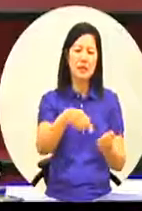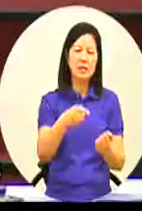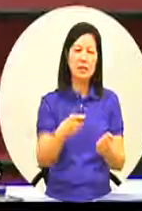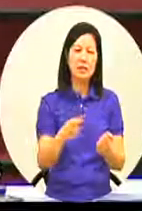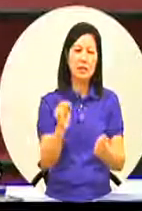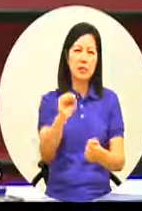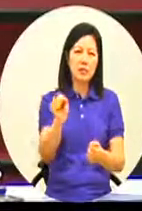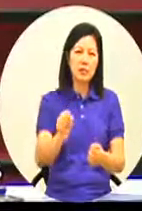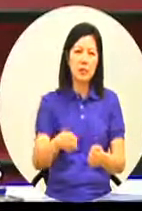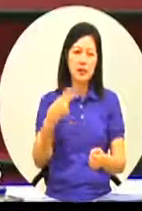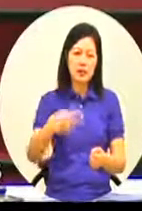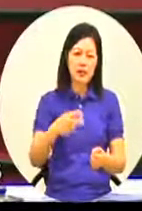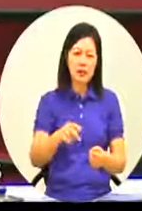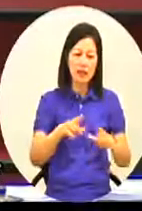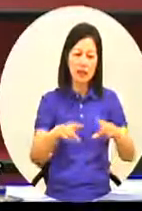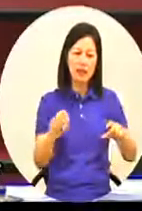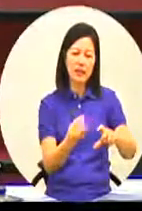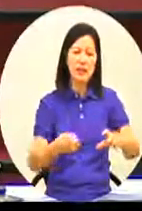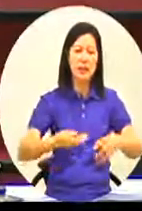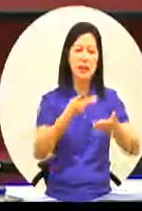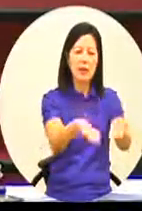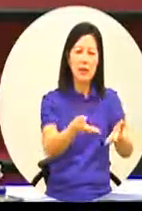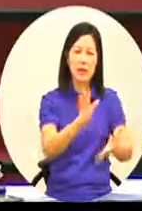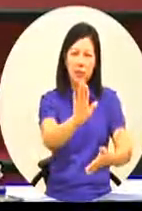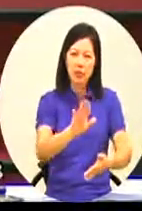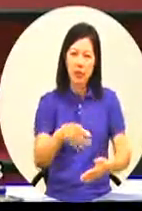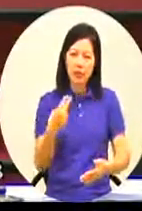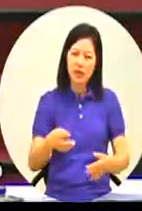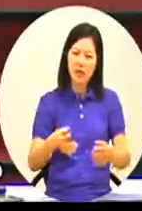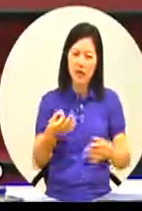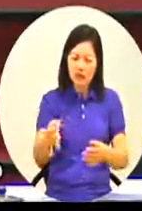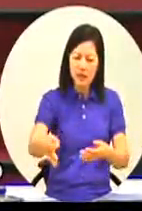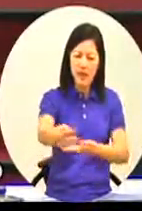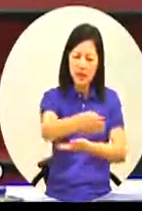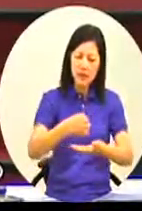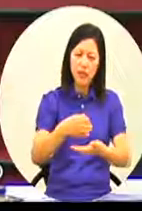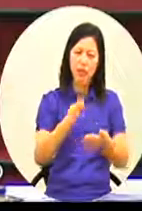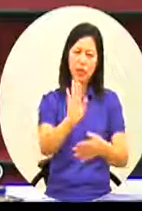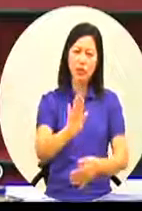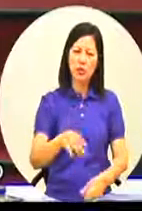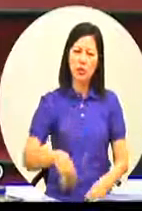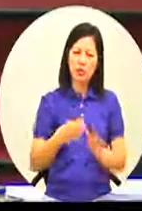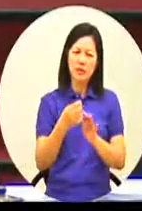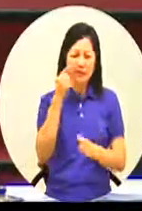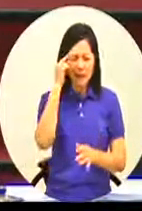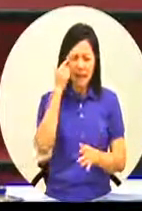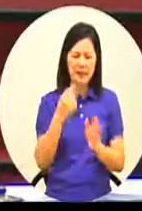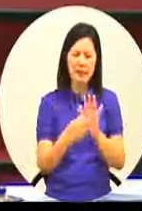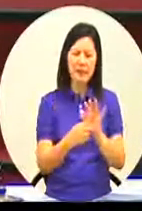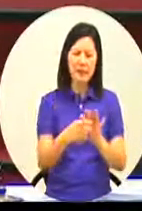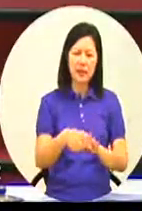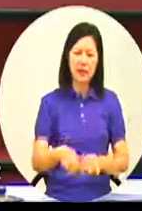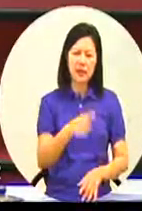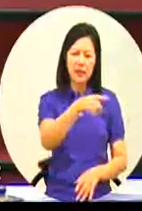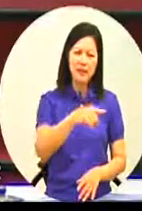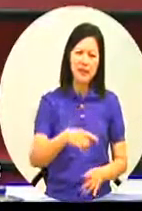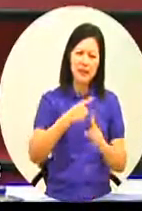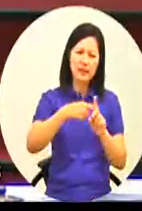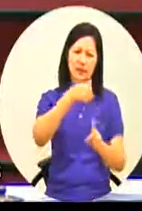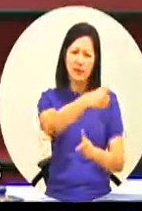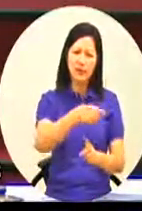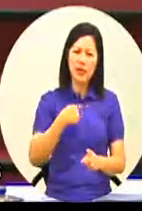照好人。你在共扣税金，你我的利润是安尼尔尔，你迄个墨鱼搞小姐，我这一拖拉久啊，是